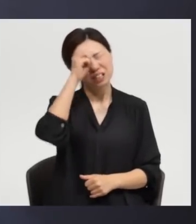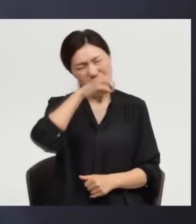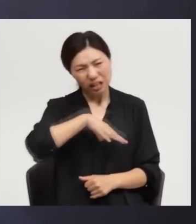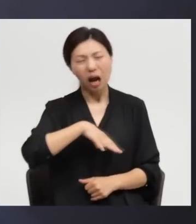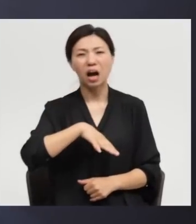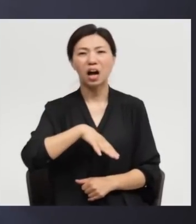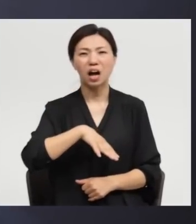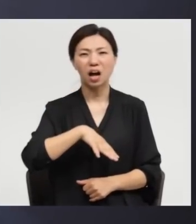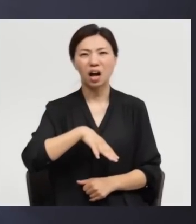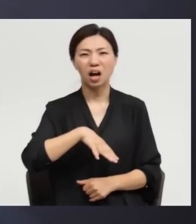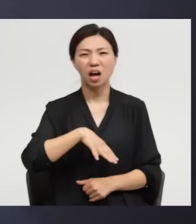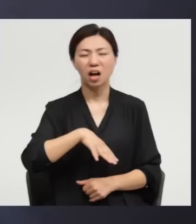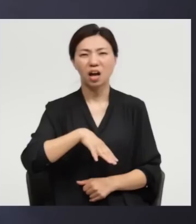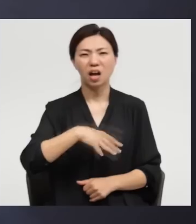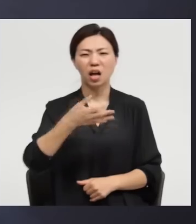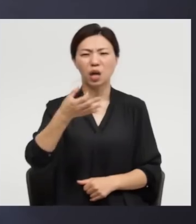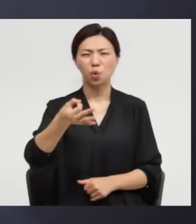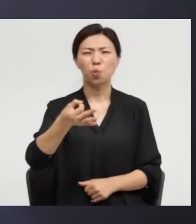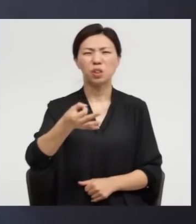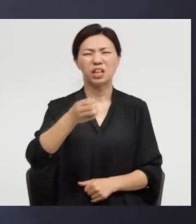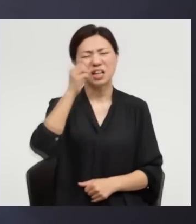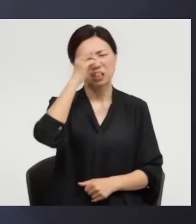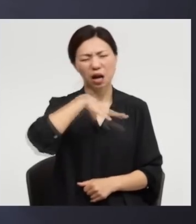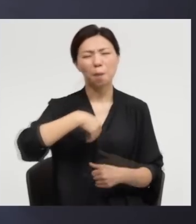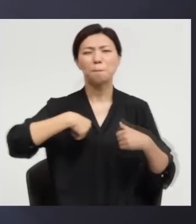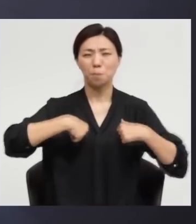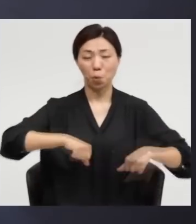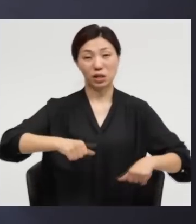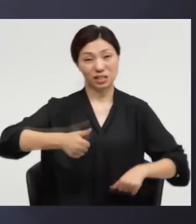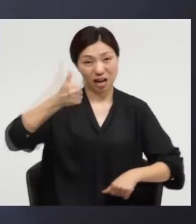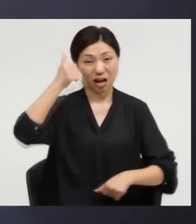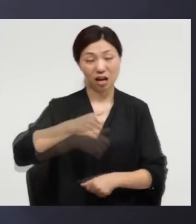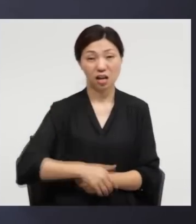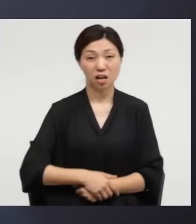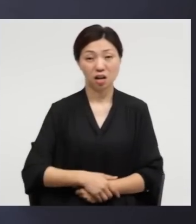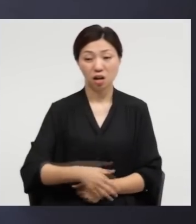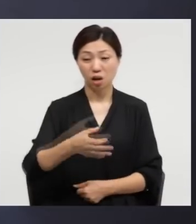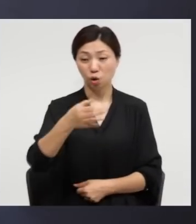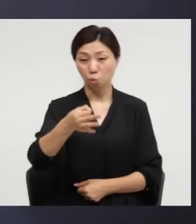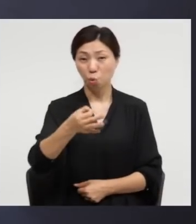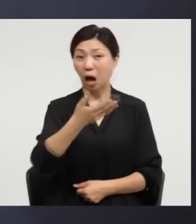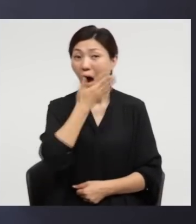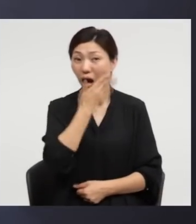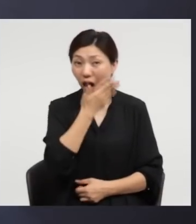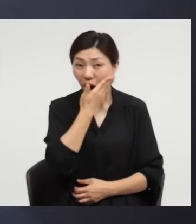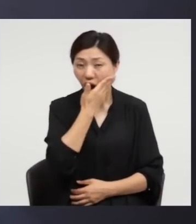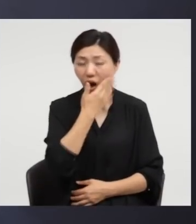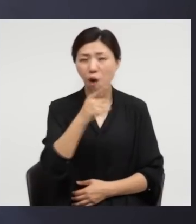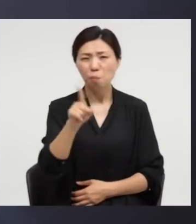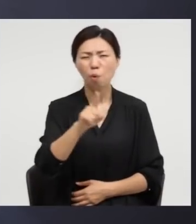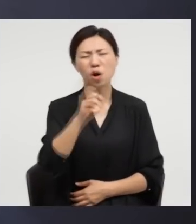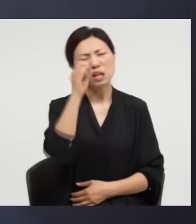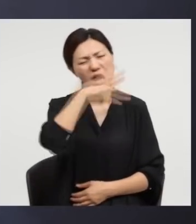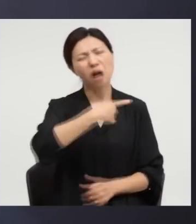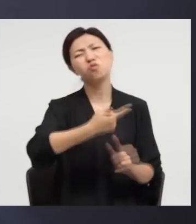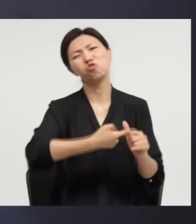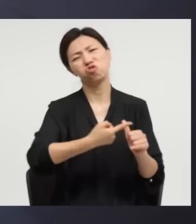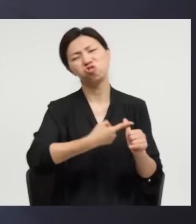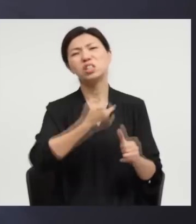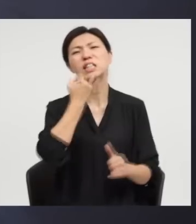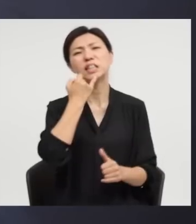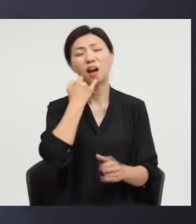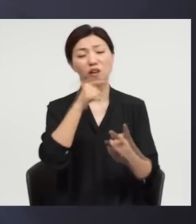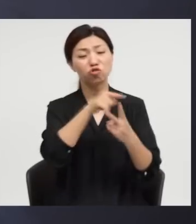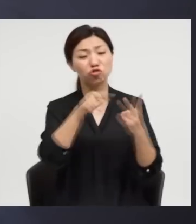돈을 좀 버리면 되고 돈이 버리는 게 아까우면 욕을 좀